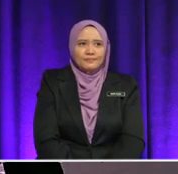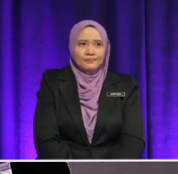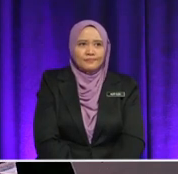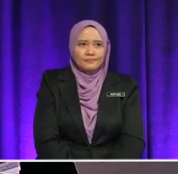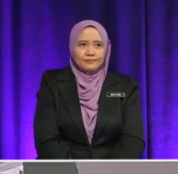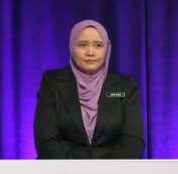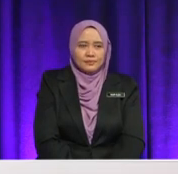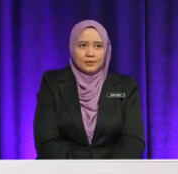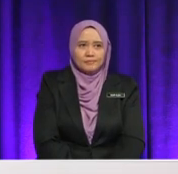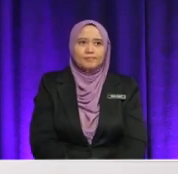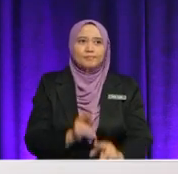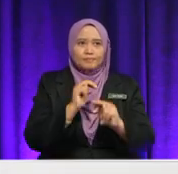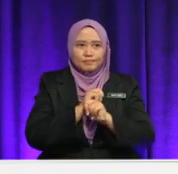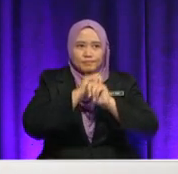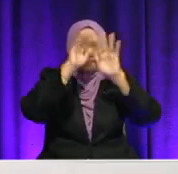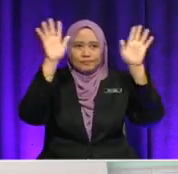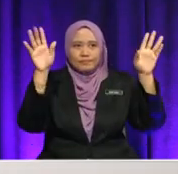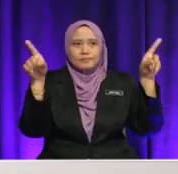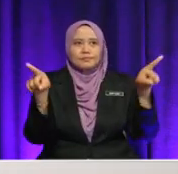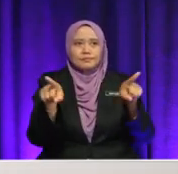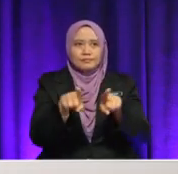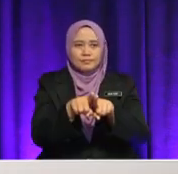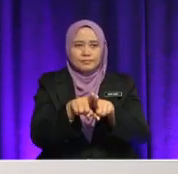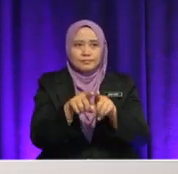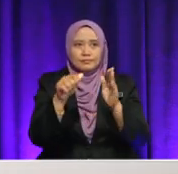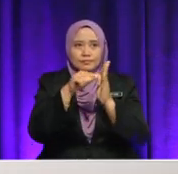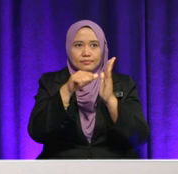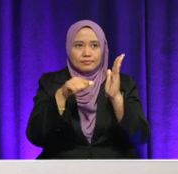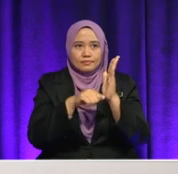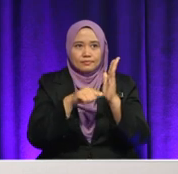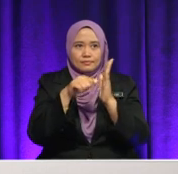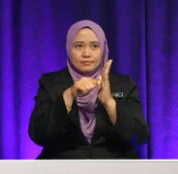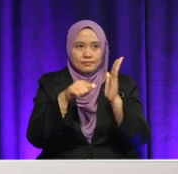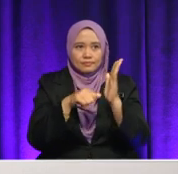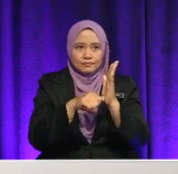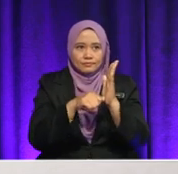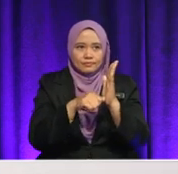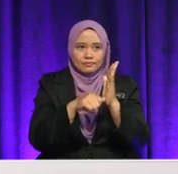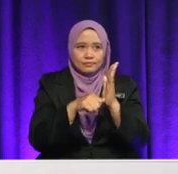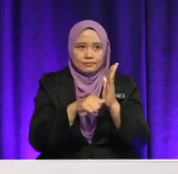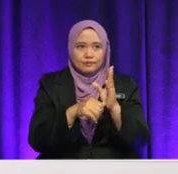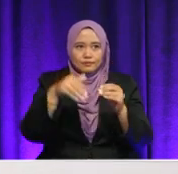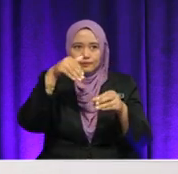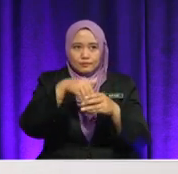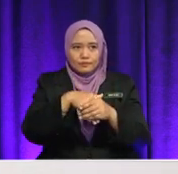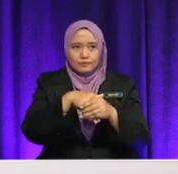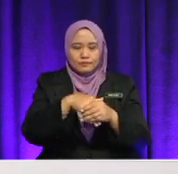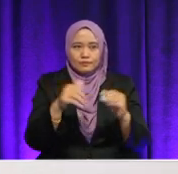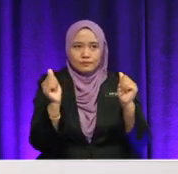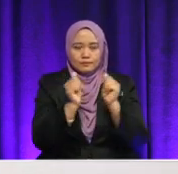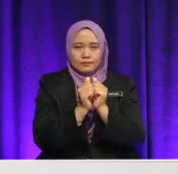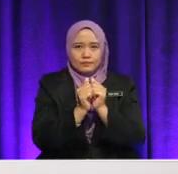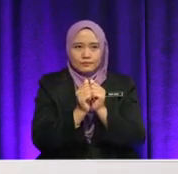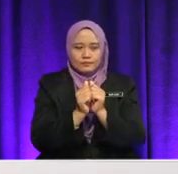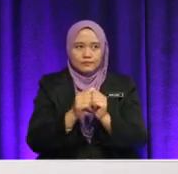Contohkan persamaan syarat antara penghuni dengan calon murid-murid dengan kalian Perhatikan dengan baik apa yang saya